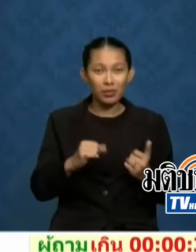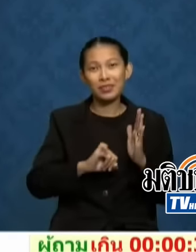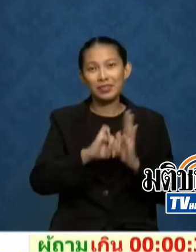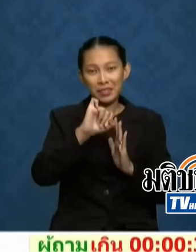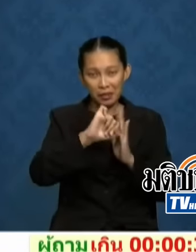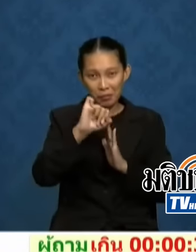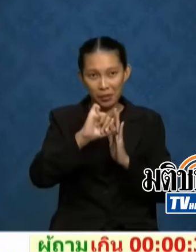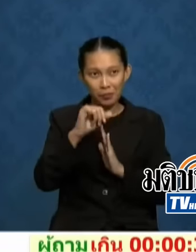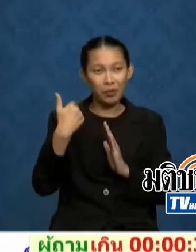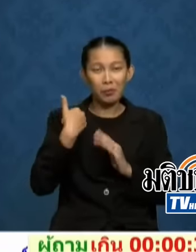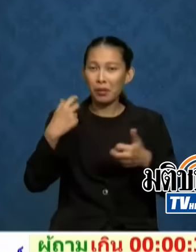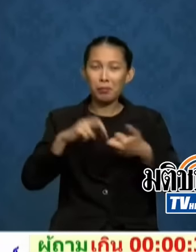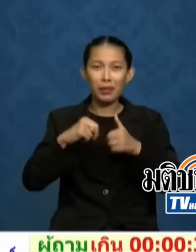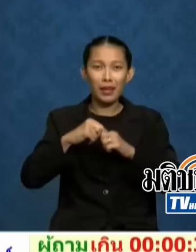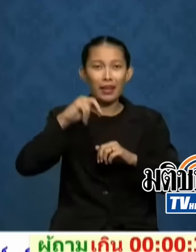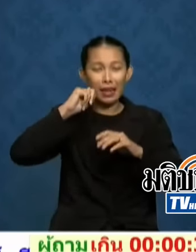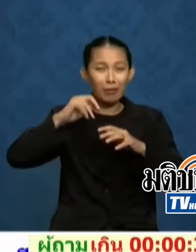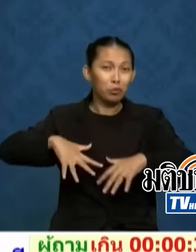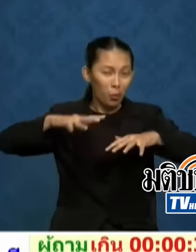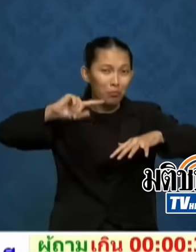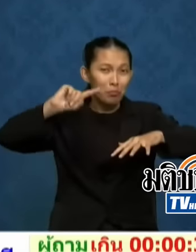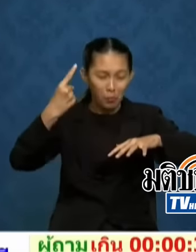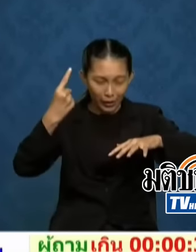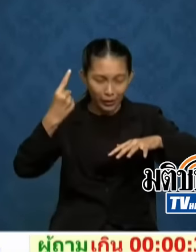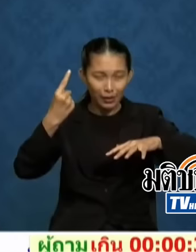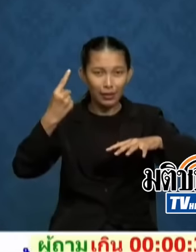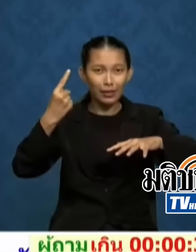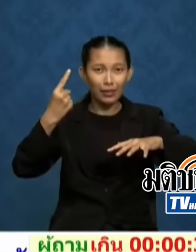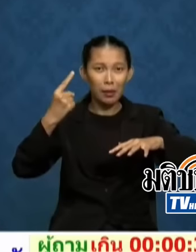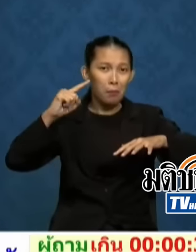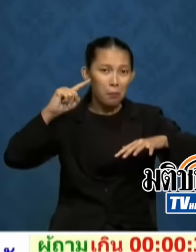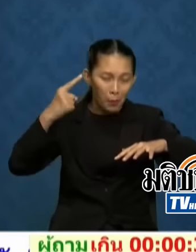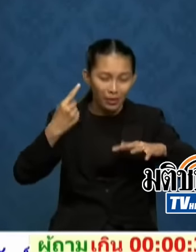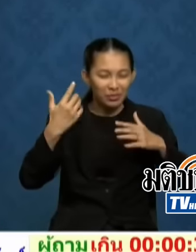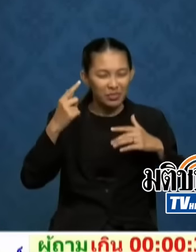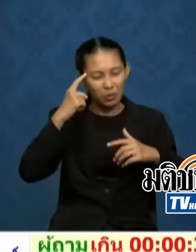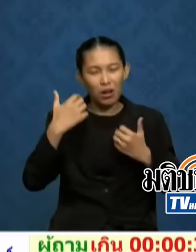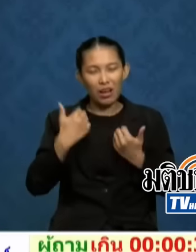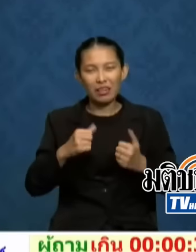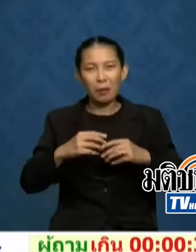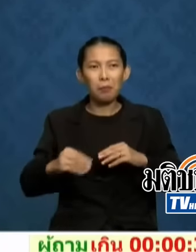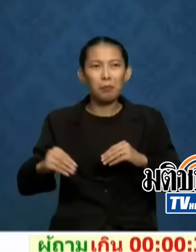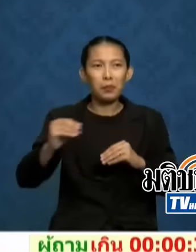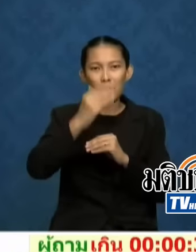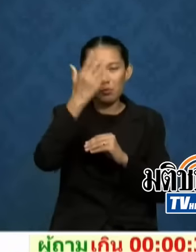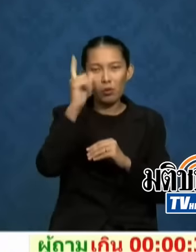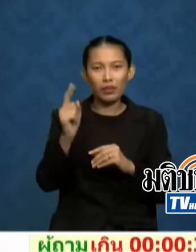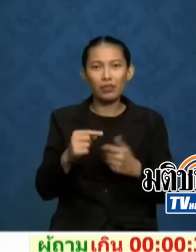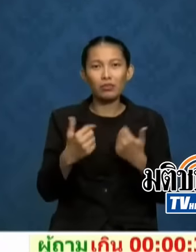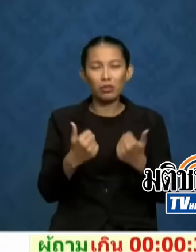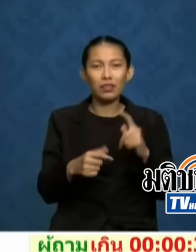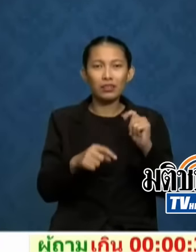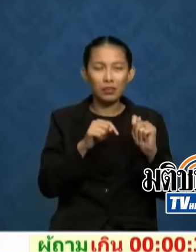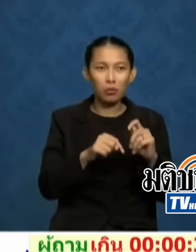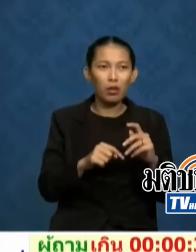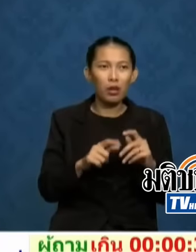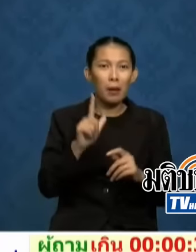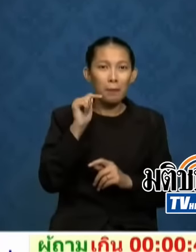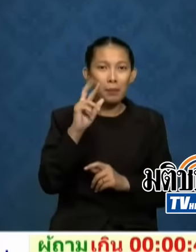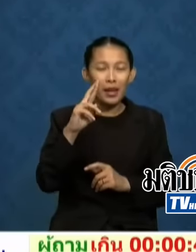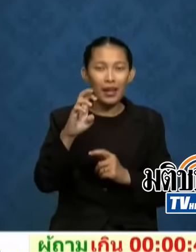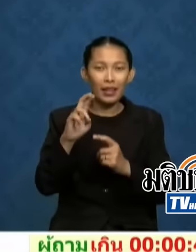ใหม่ก็กำลังเจอปัญหาอุทกภัยในรอบใหม่ครั้งใหม่ที่มั่นใจว่ารอบนี้น่าจะกว้างกว่าเดิมเพราะตอนนี้ที่ตำบลแม่สามอำเภอแม่ริมสะพาน